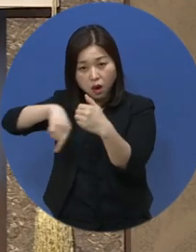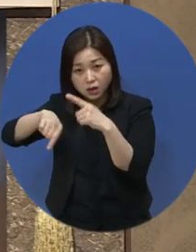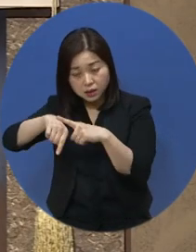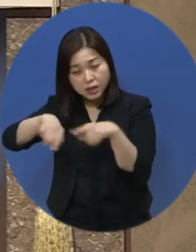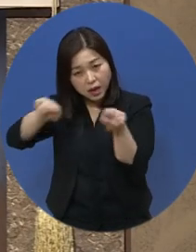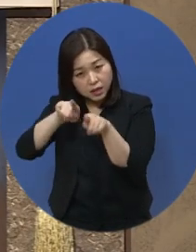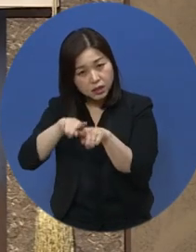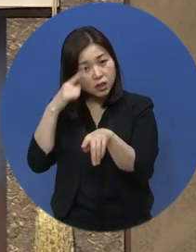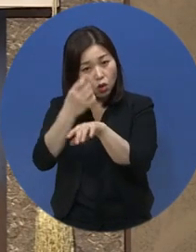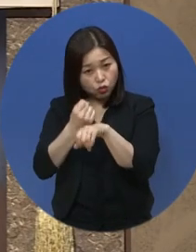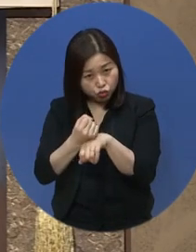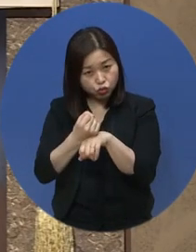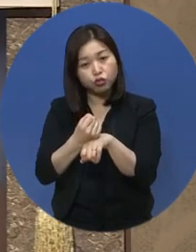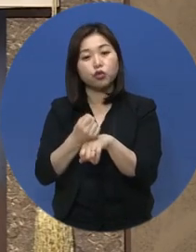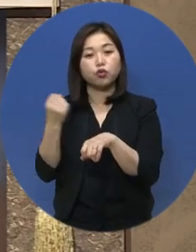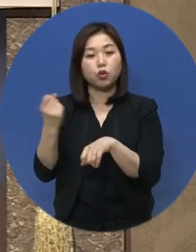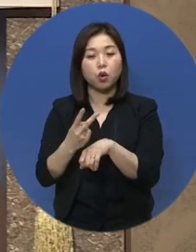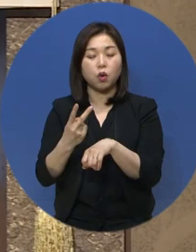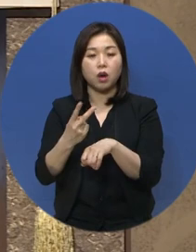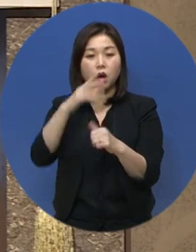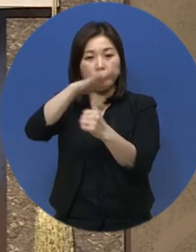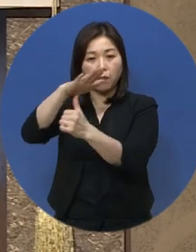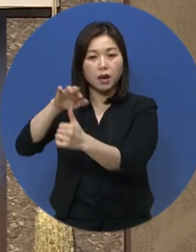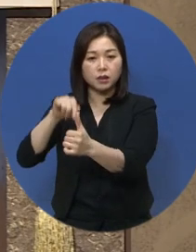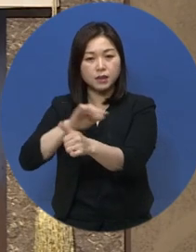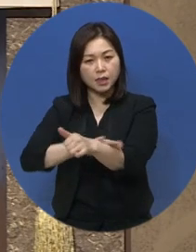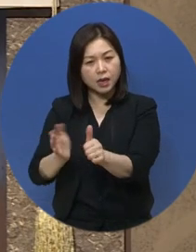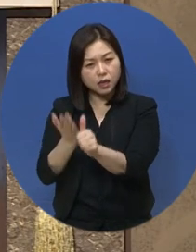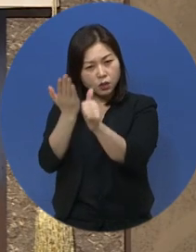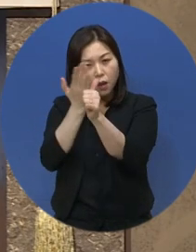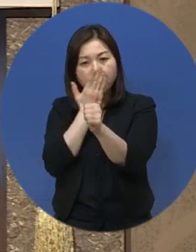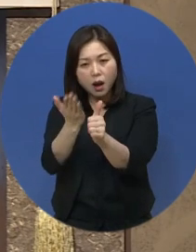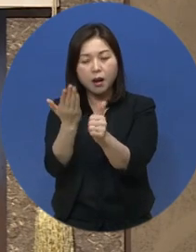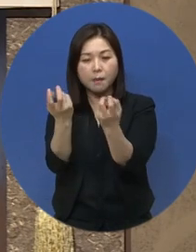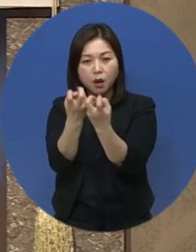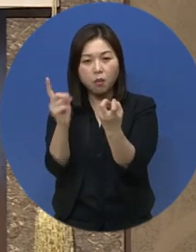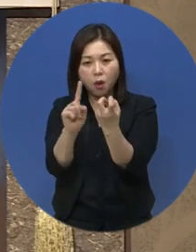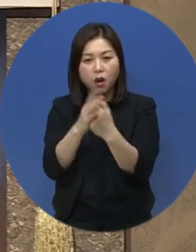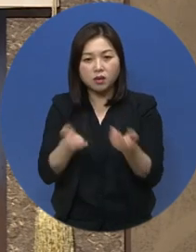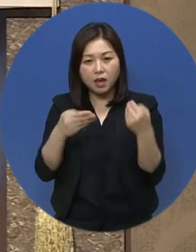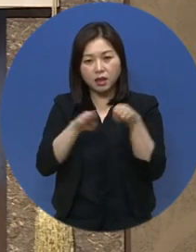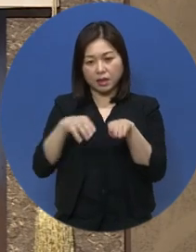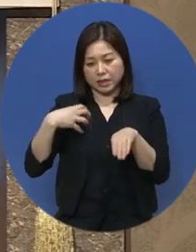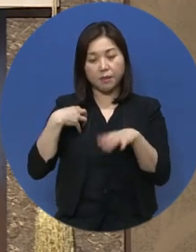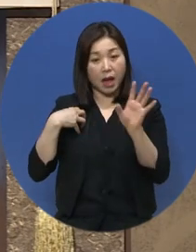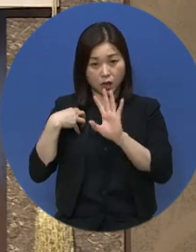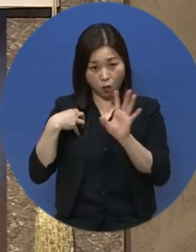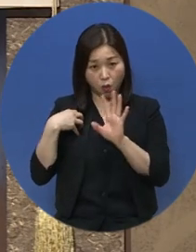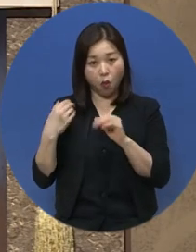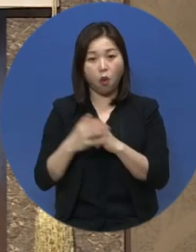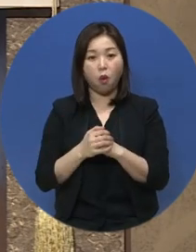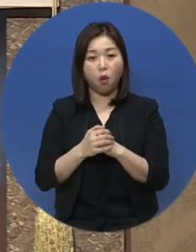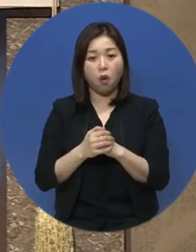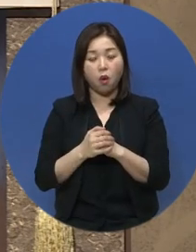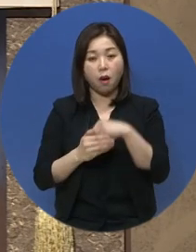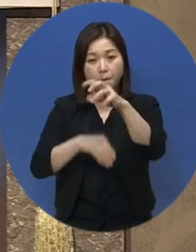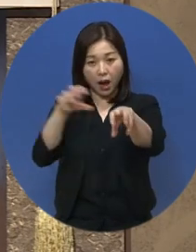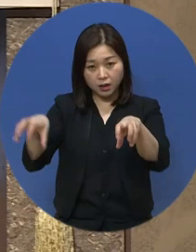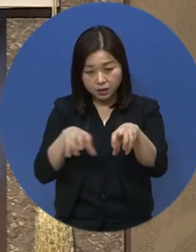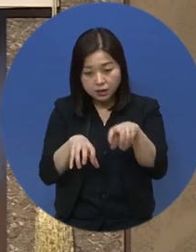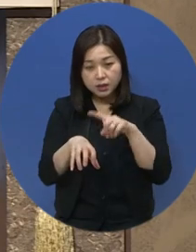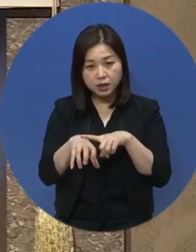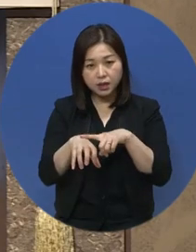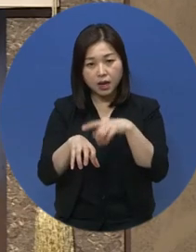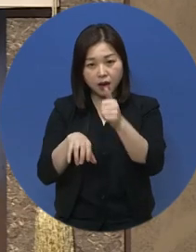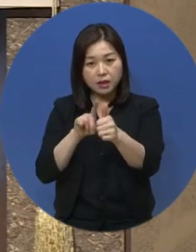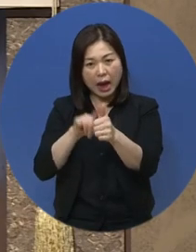같이 연구하고 우리 아이들을 어떻게 잘 키울 것인가는 센터의 몫이 아니고 말씀하신 대로 한 마을이 아이들을 키우는 거거든요.